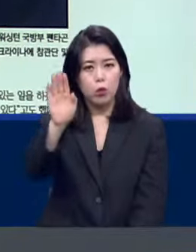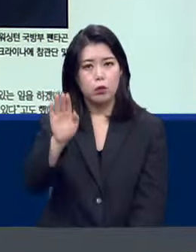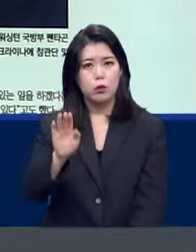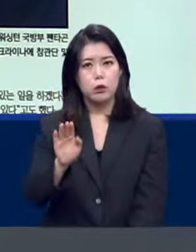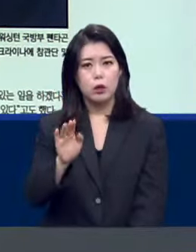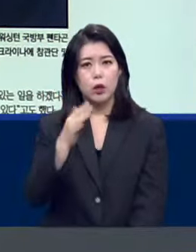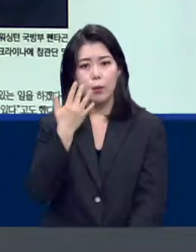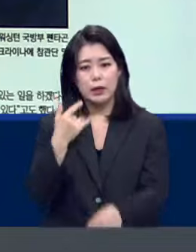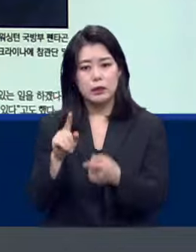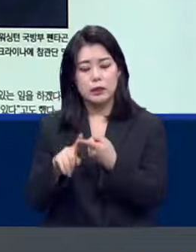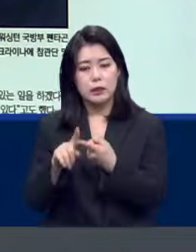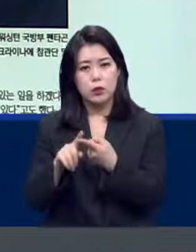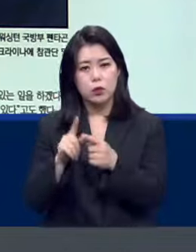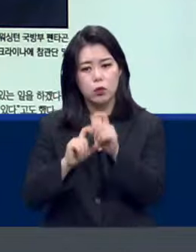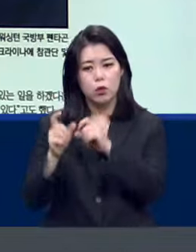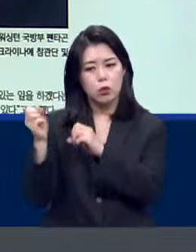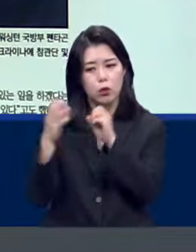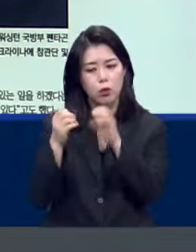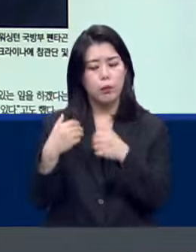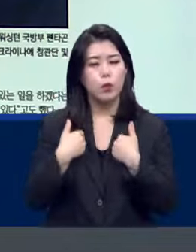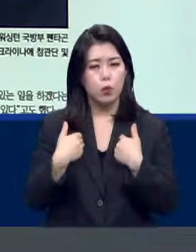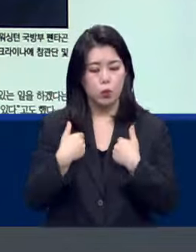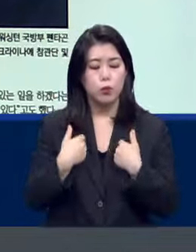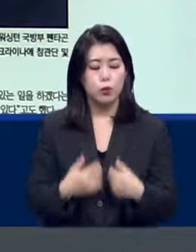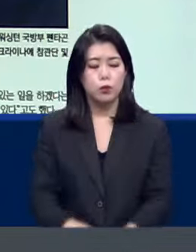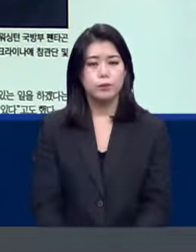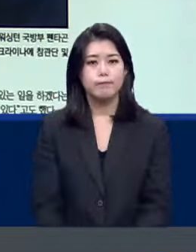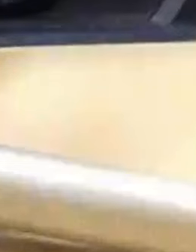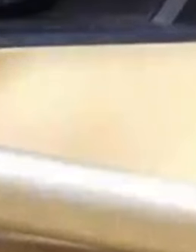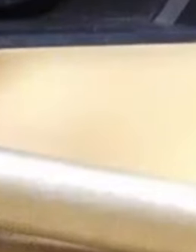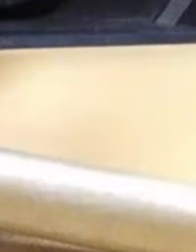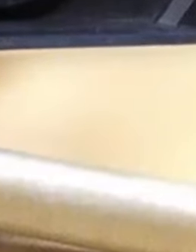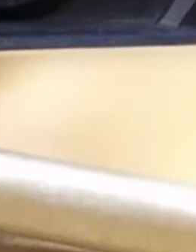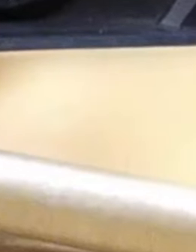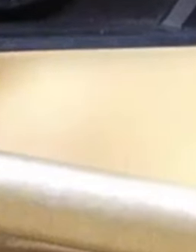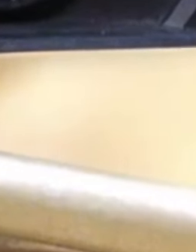빠지게는지 얘기가 좀 더 나눠지지 않겠나하는 생각이 좀